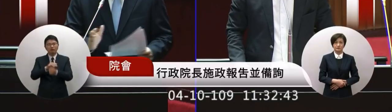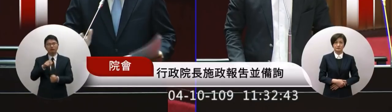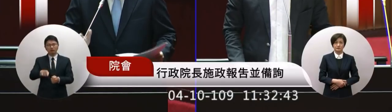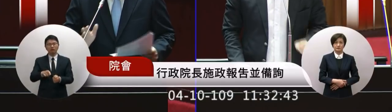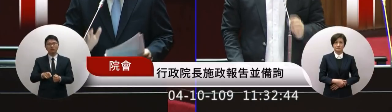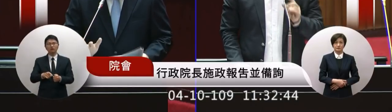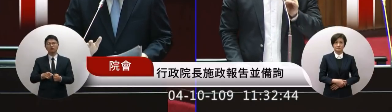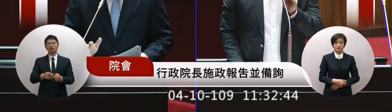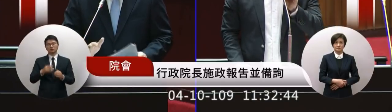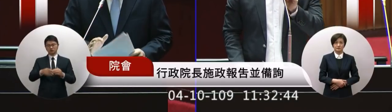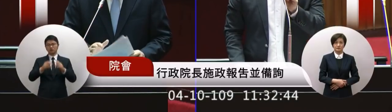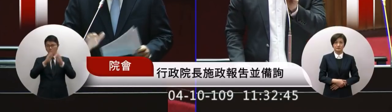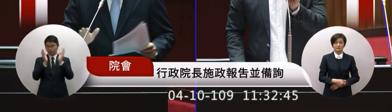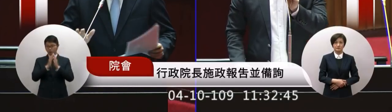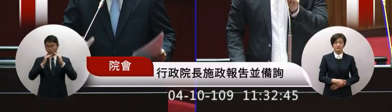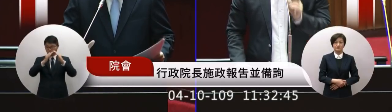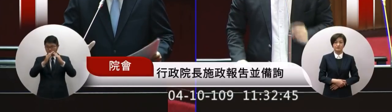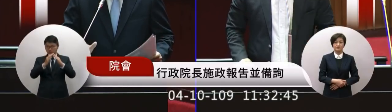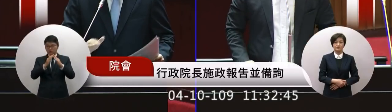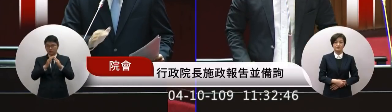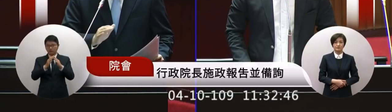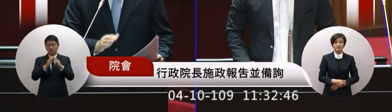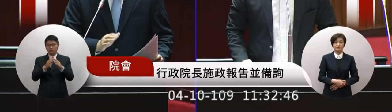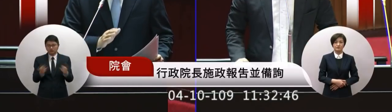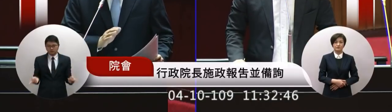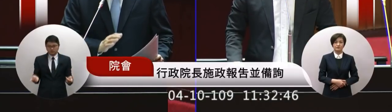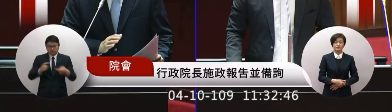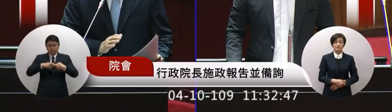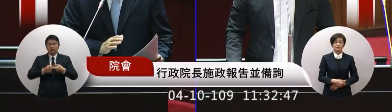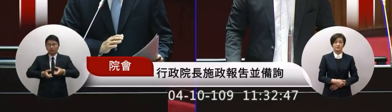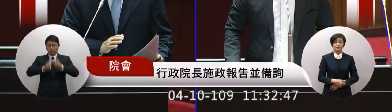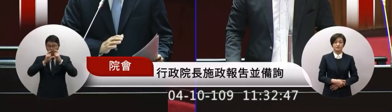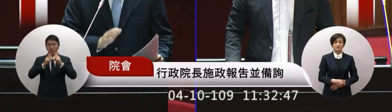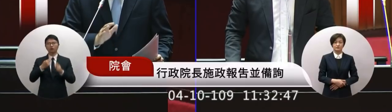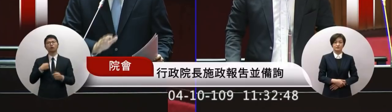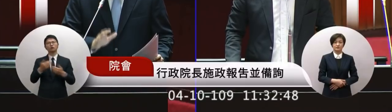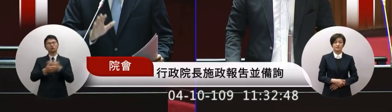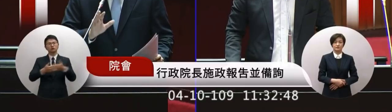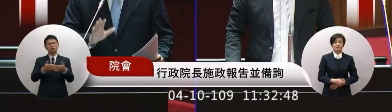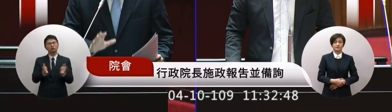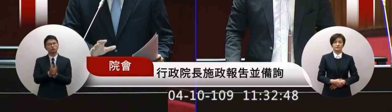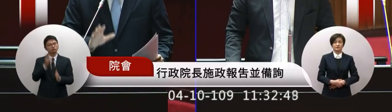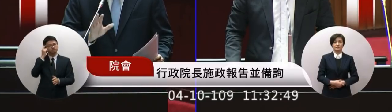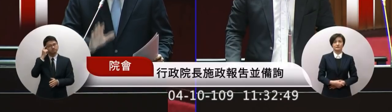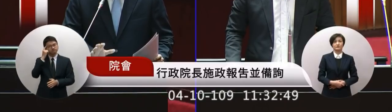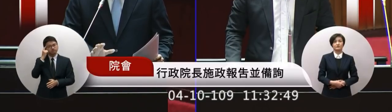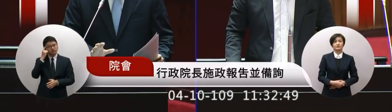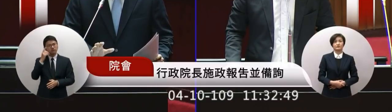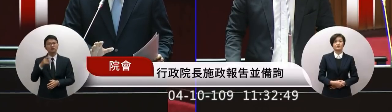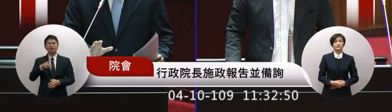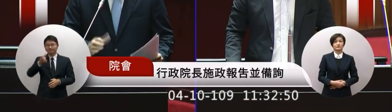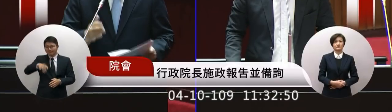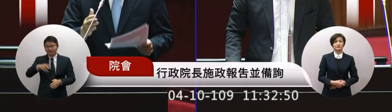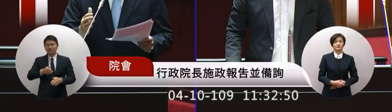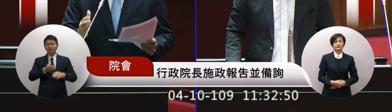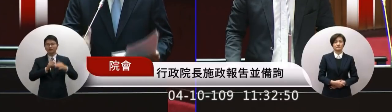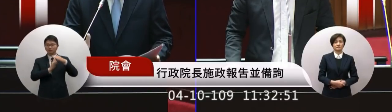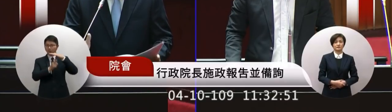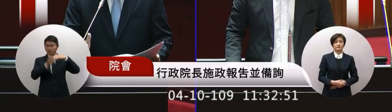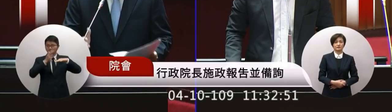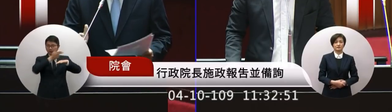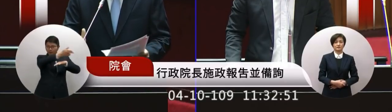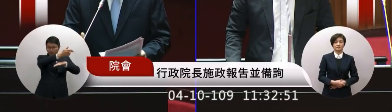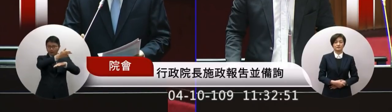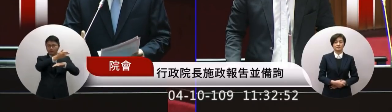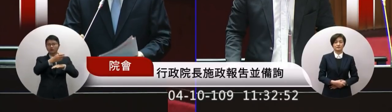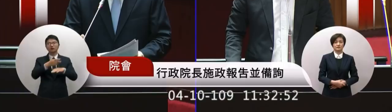这个交通的问题。这个确实，阮交通部的立场就是讲，到底是多一挂要高架化，好，哦，要做个什么